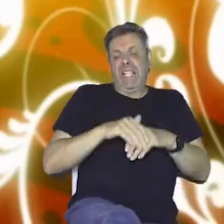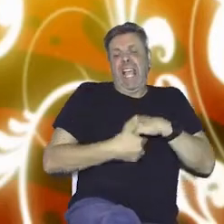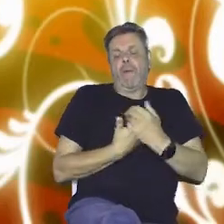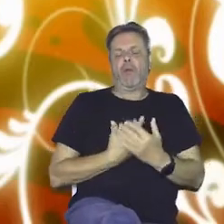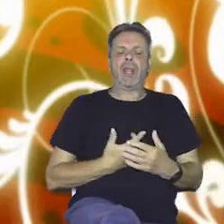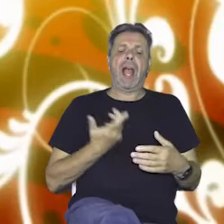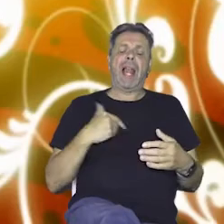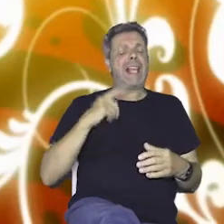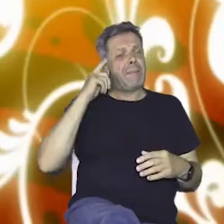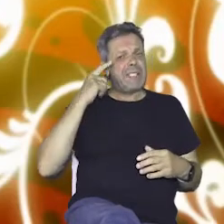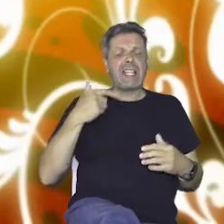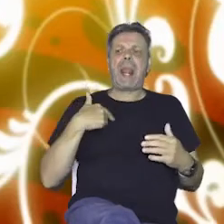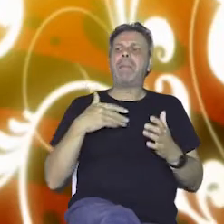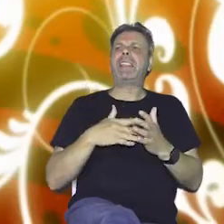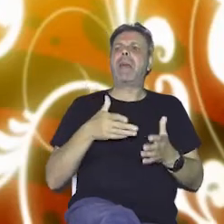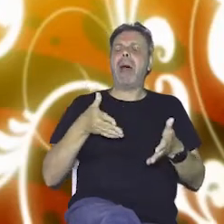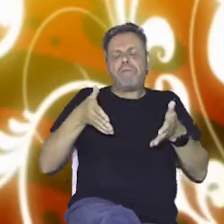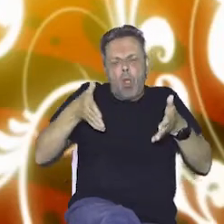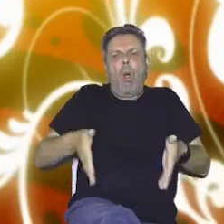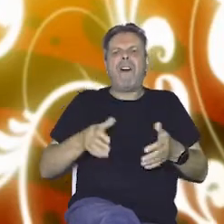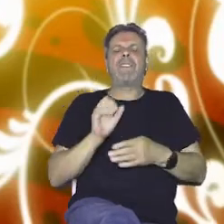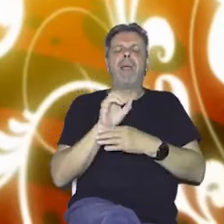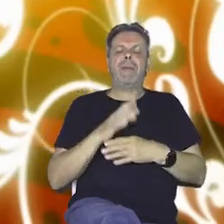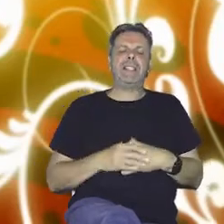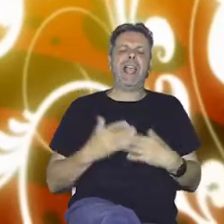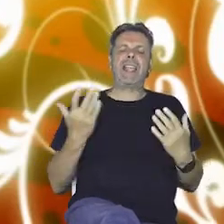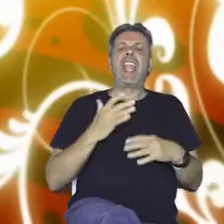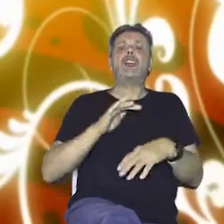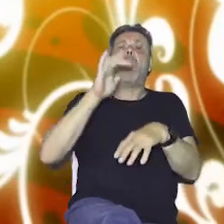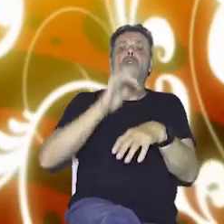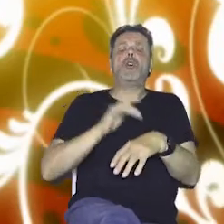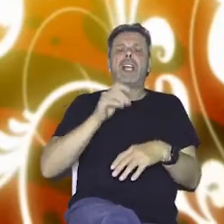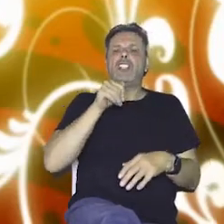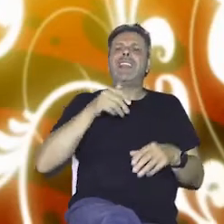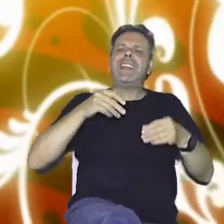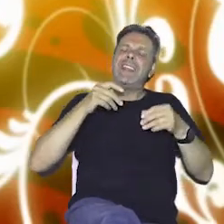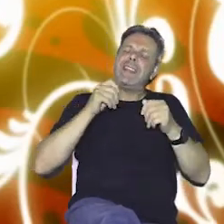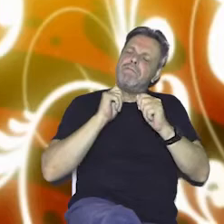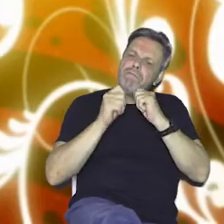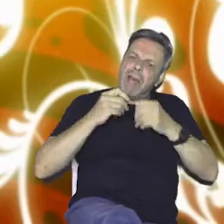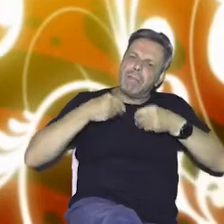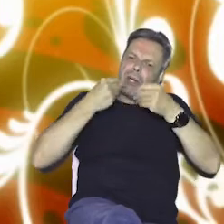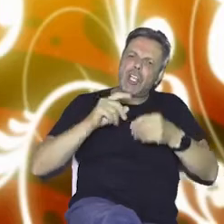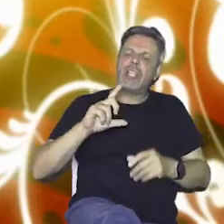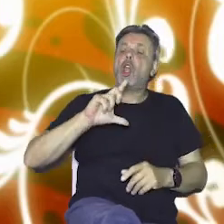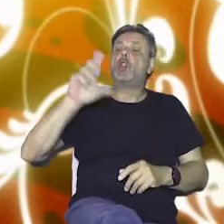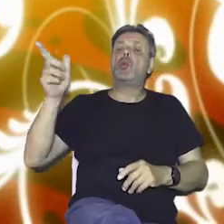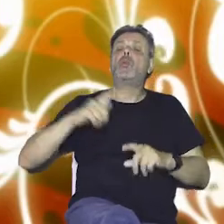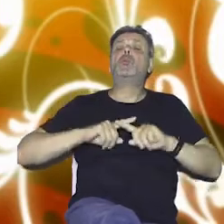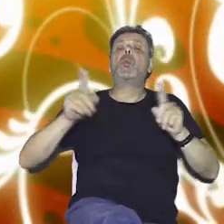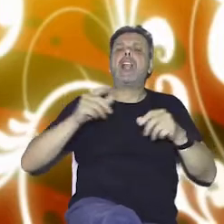mislila sam da nam treba ovakva jedna emisija gdje ćemo dotaknuti i pričati jednu drugu priču